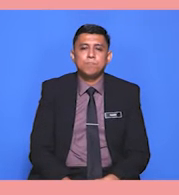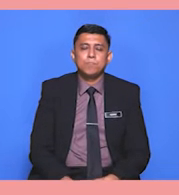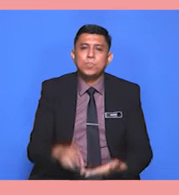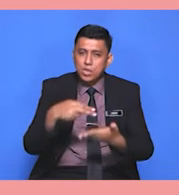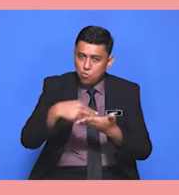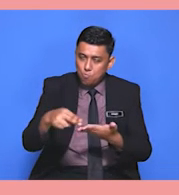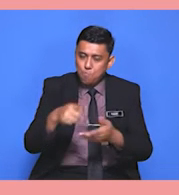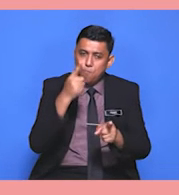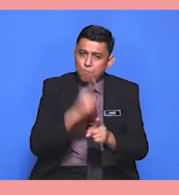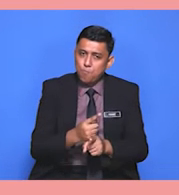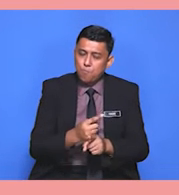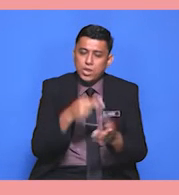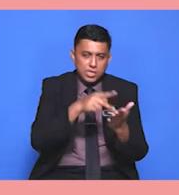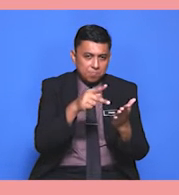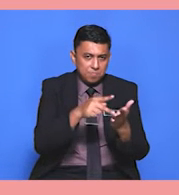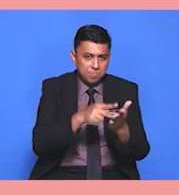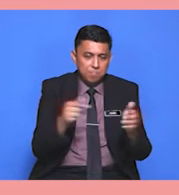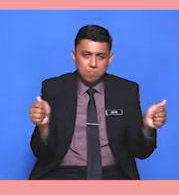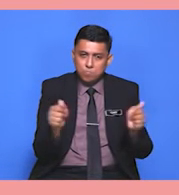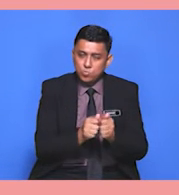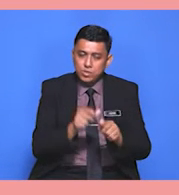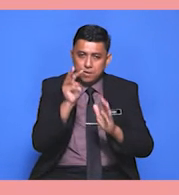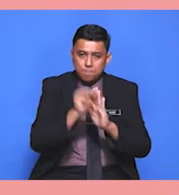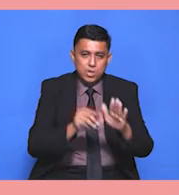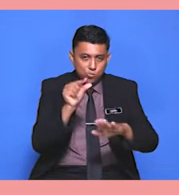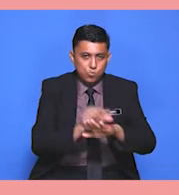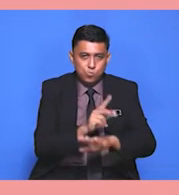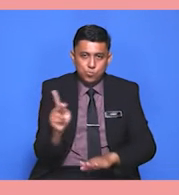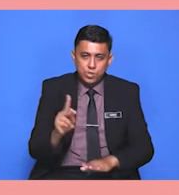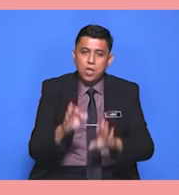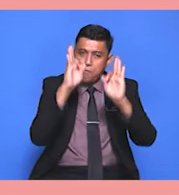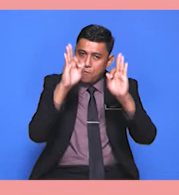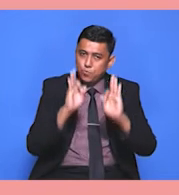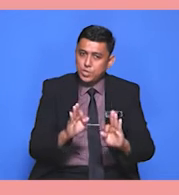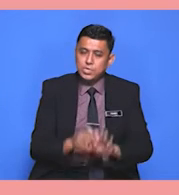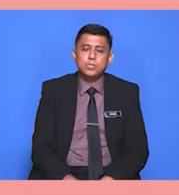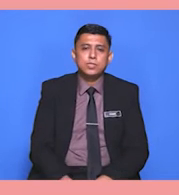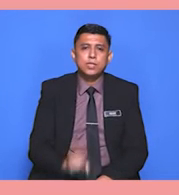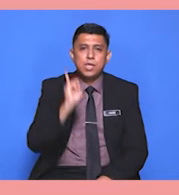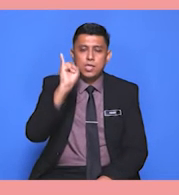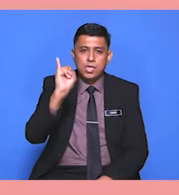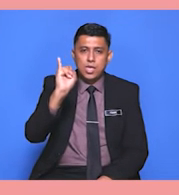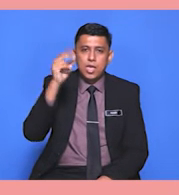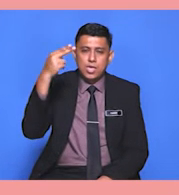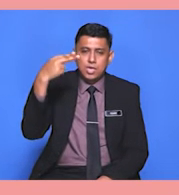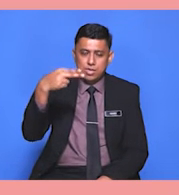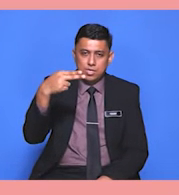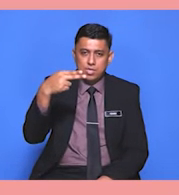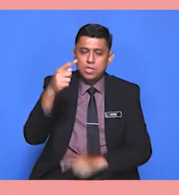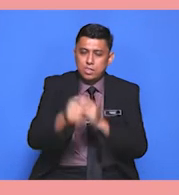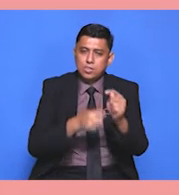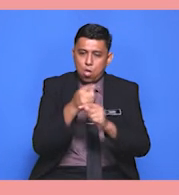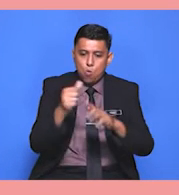Upah benar dihitung dengan menggunakan formula indeks harga